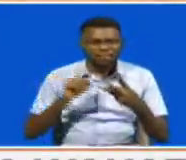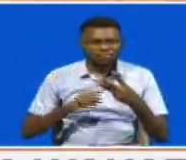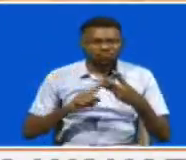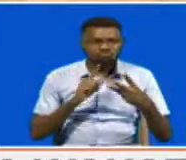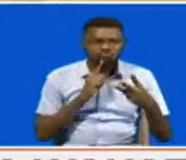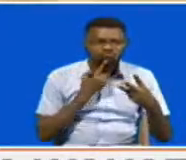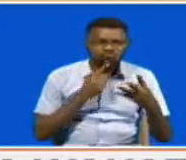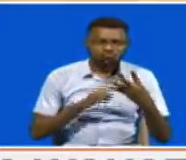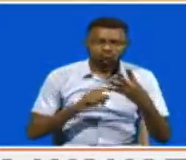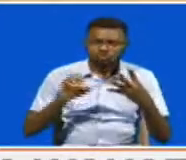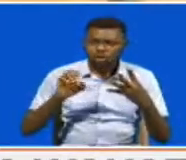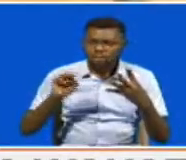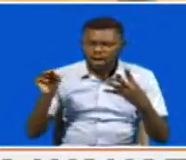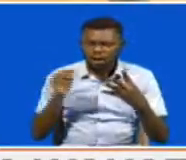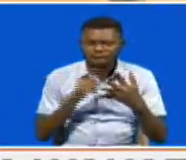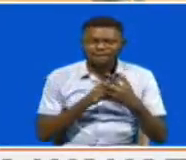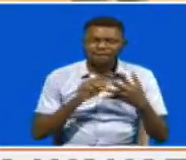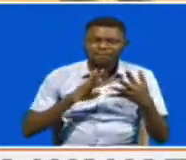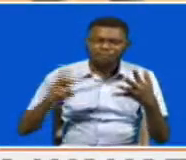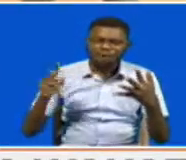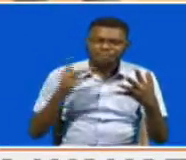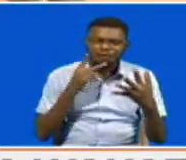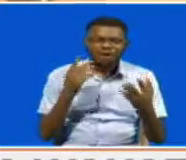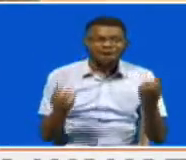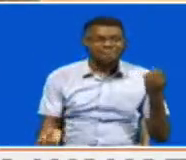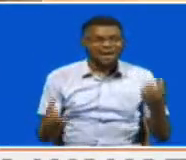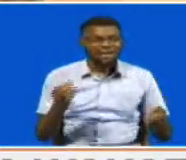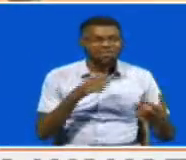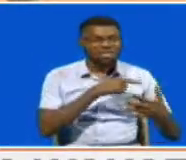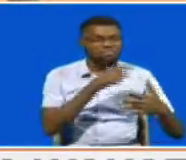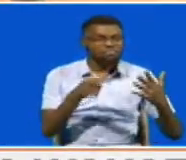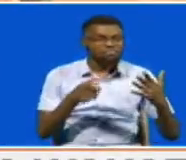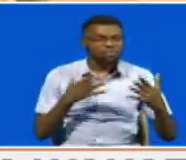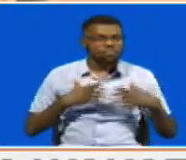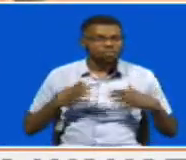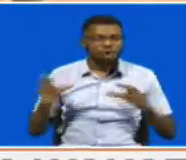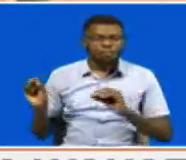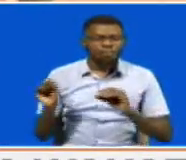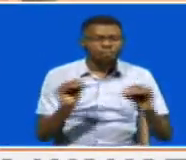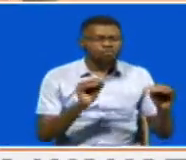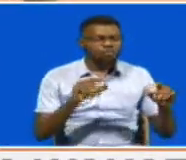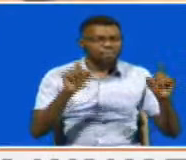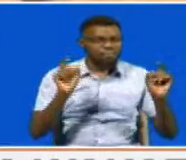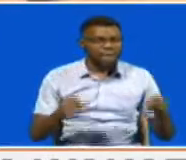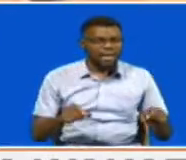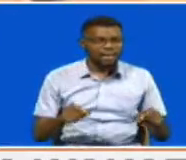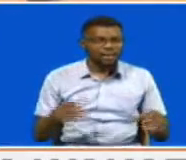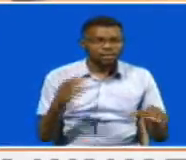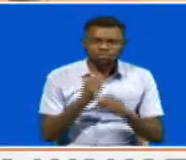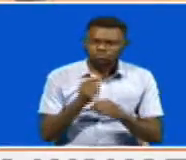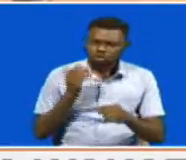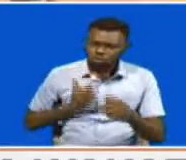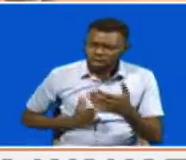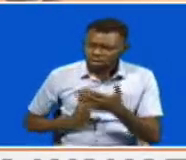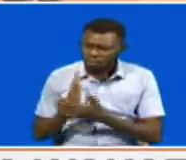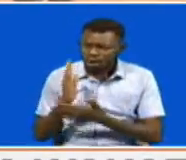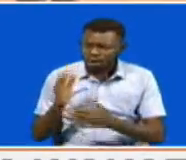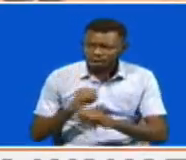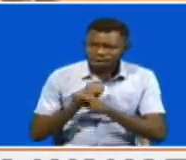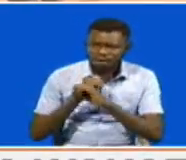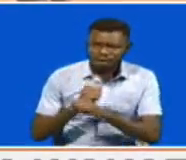Turkana, Elgeyo Marakwet, West Pokot na Baringo kwa wahame maeneo wanayoishi, mashirika ya kutetea haki za